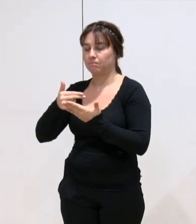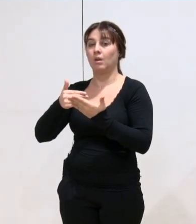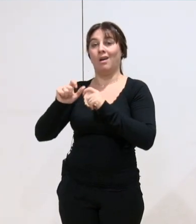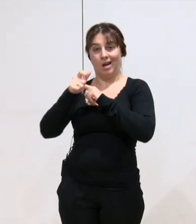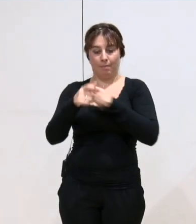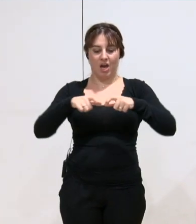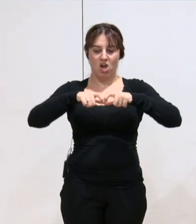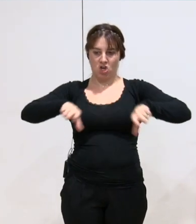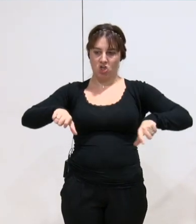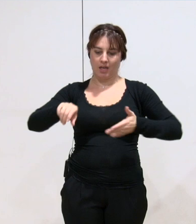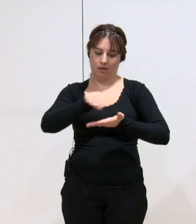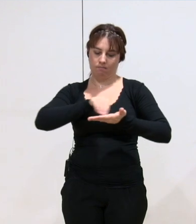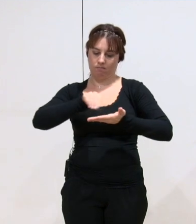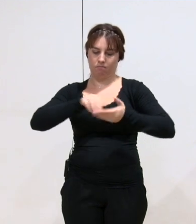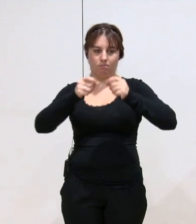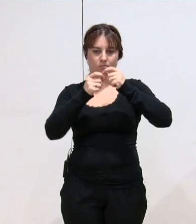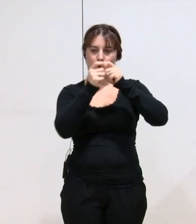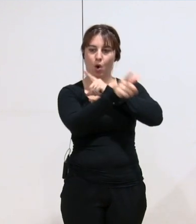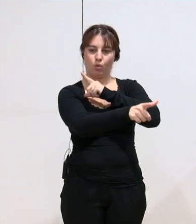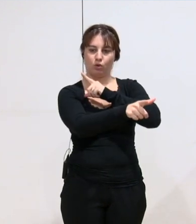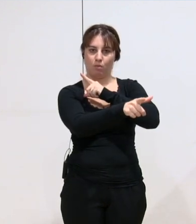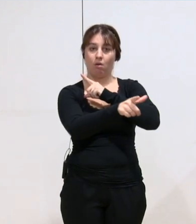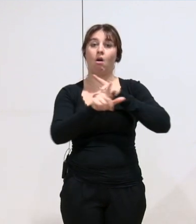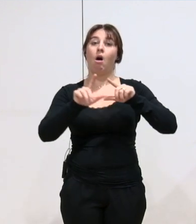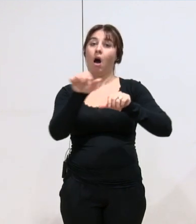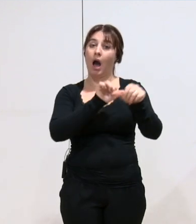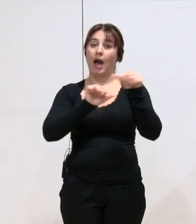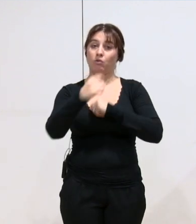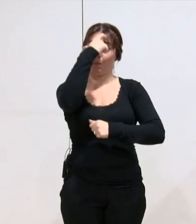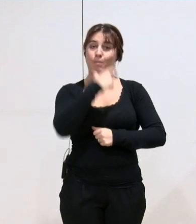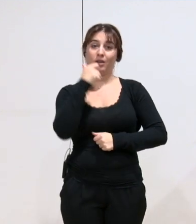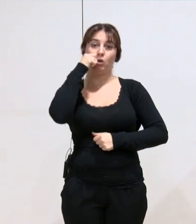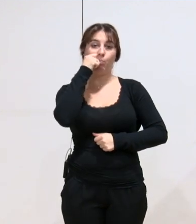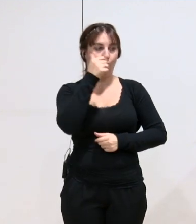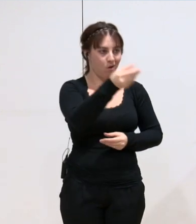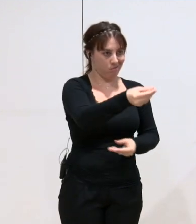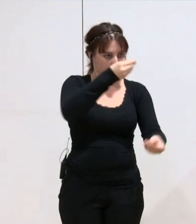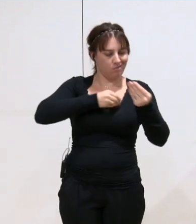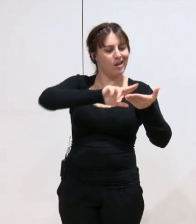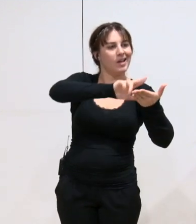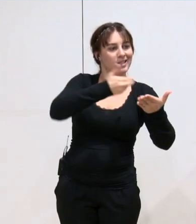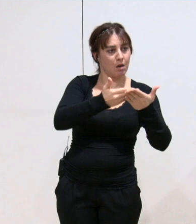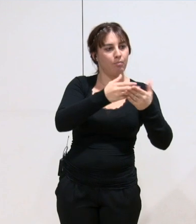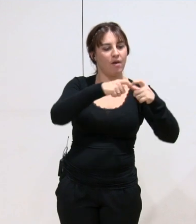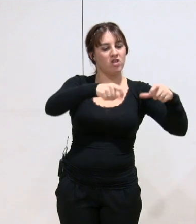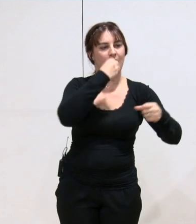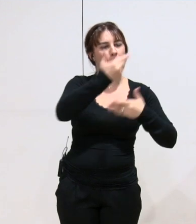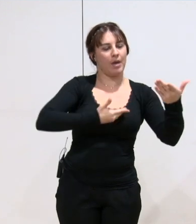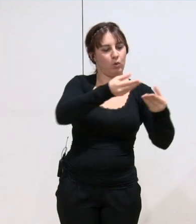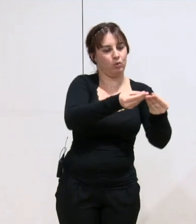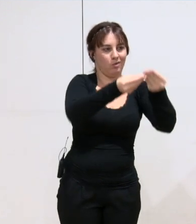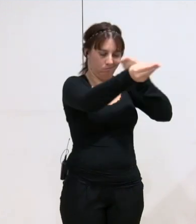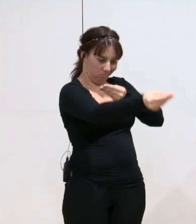le chèque de remboursement qui est remis contre signature à l'élu. Et après, on termine donc le processus avec